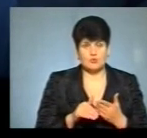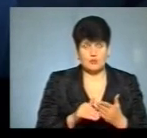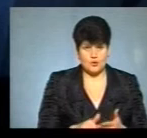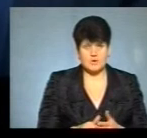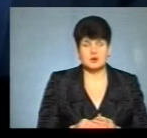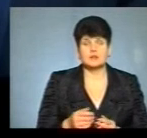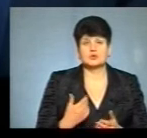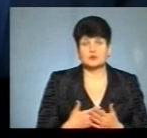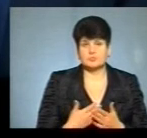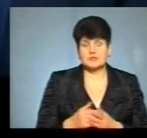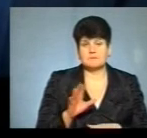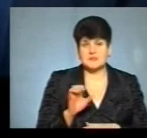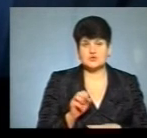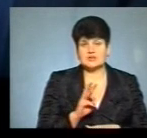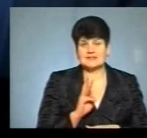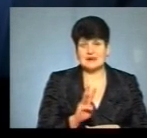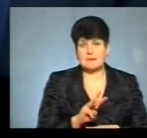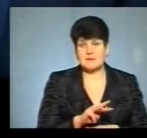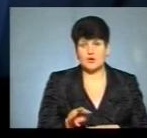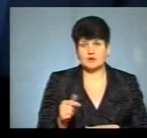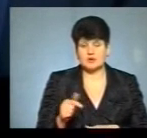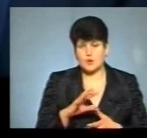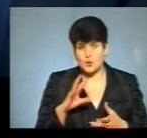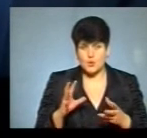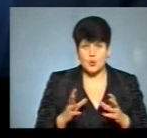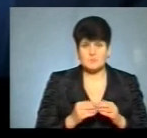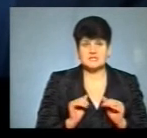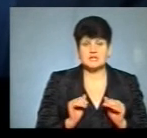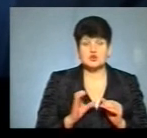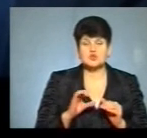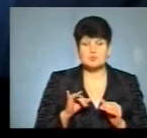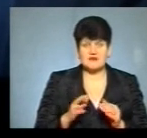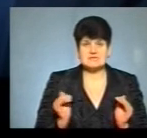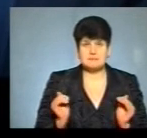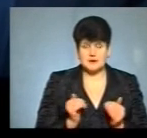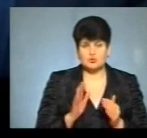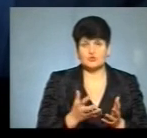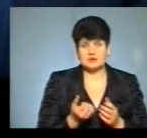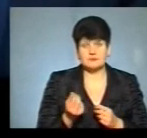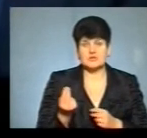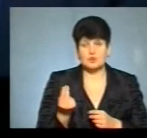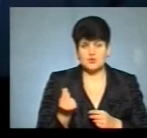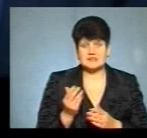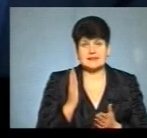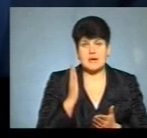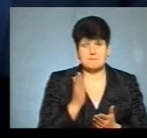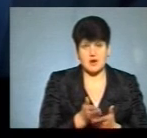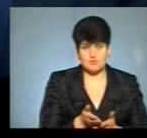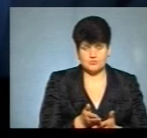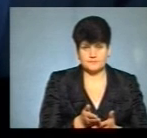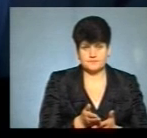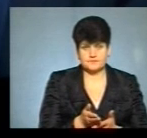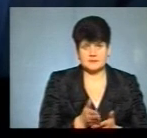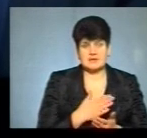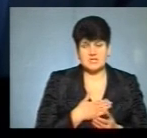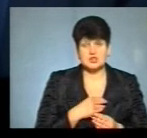Тобто на 503 мільйони гривень обсяг субвенції менший, оскільки будуть отримувати кошти з 1 квітня напряму наші